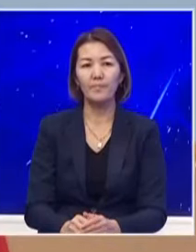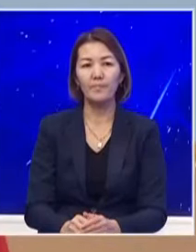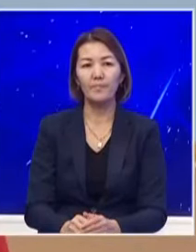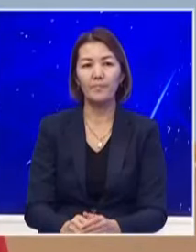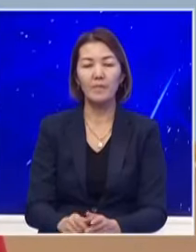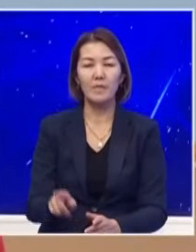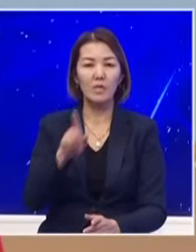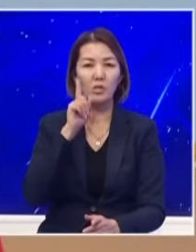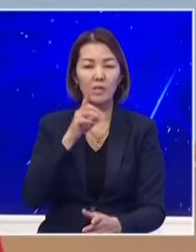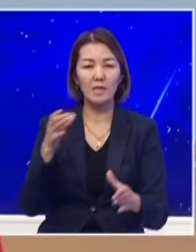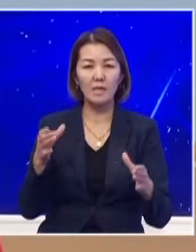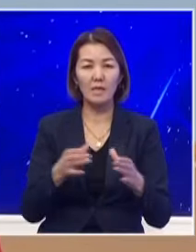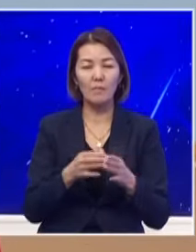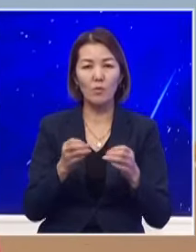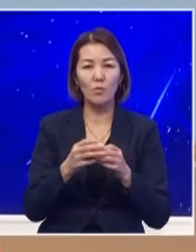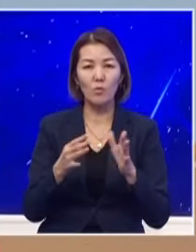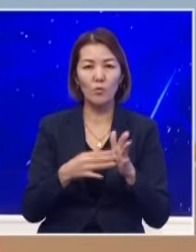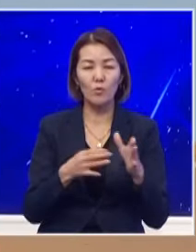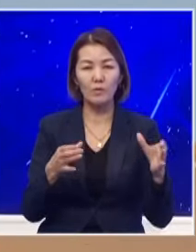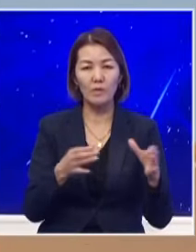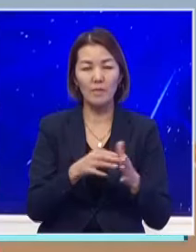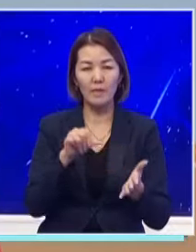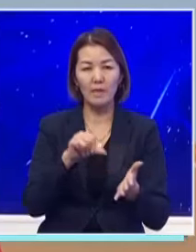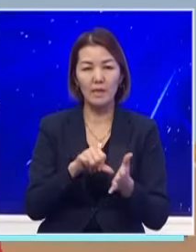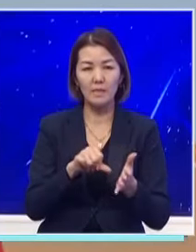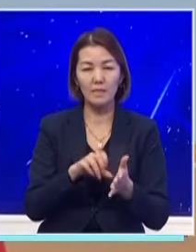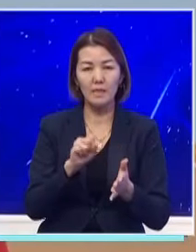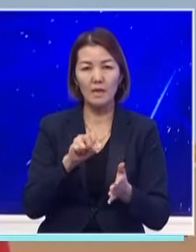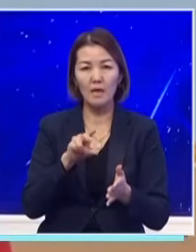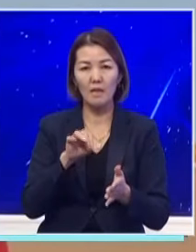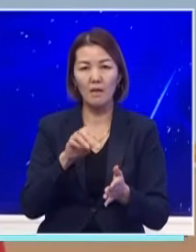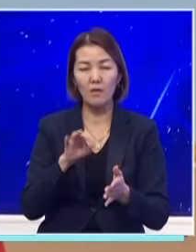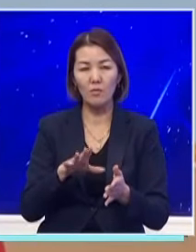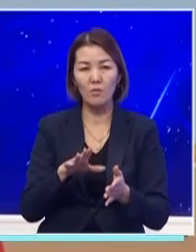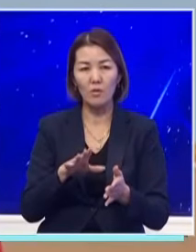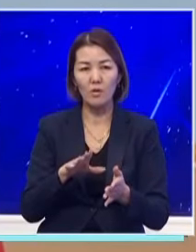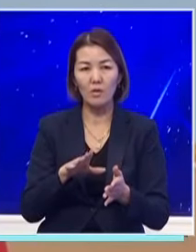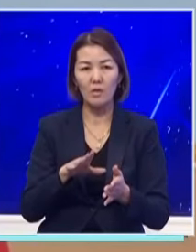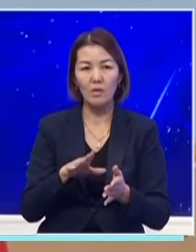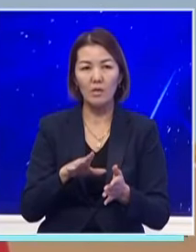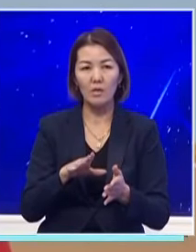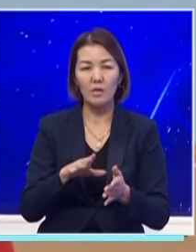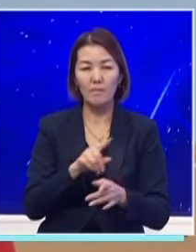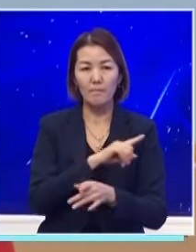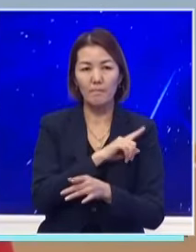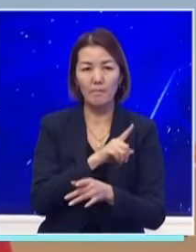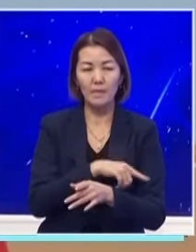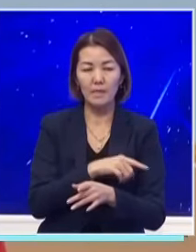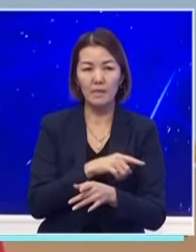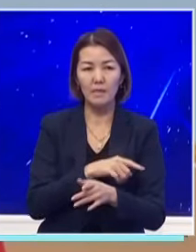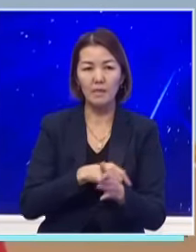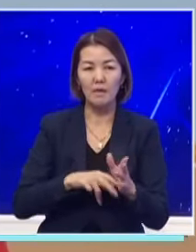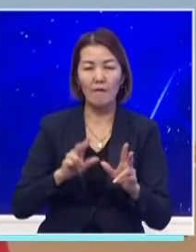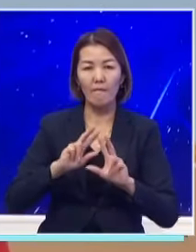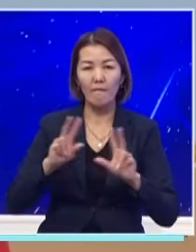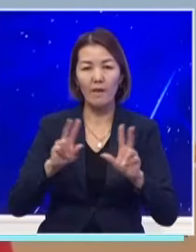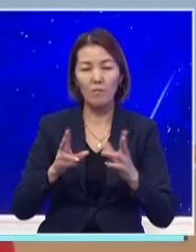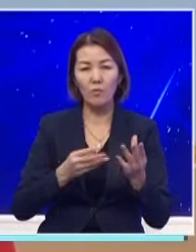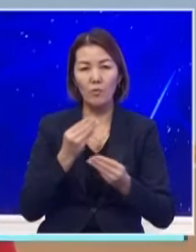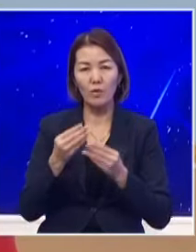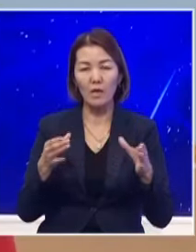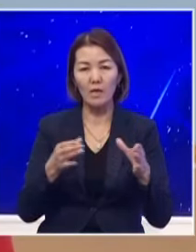енді жастар командасынан 19 команда келді. Ауылысы Алагөл ауданындағы округ округтерінің мақты-мақты мен дейтін волейбол ойнаған